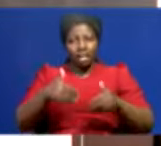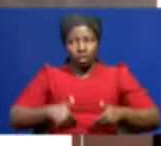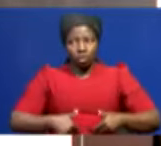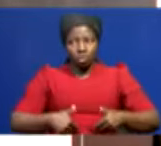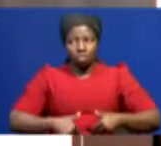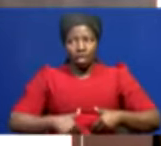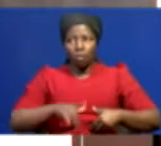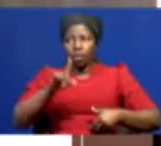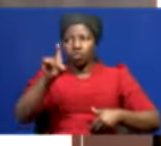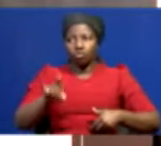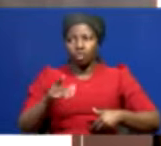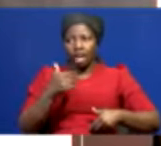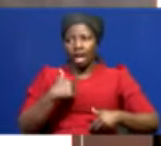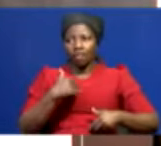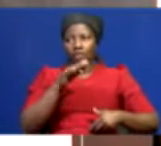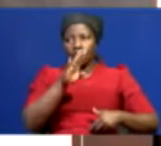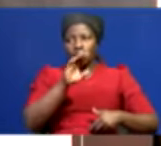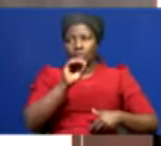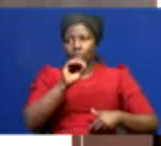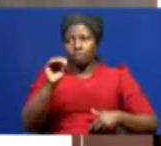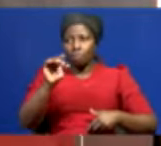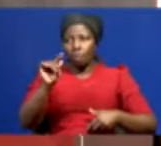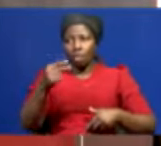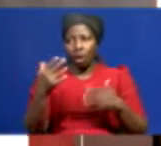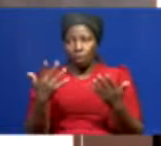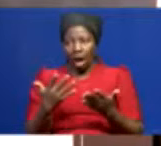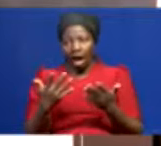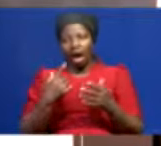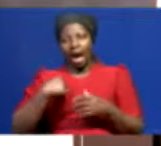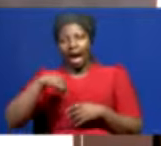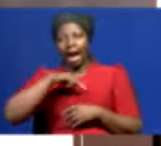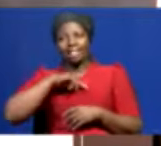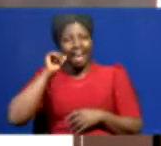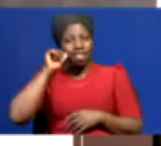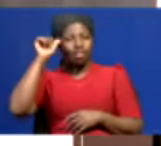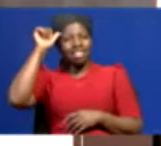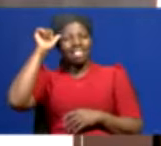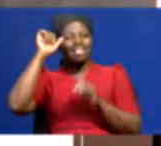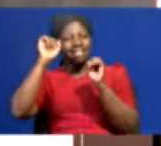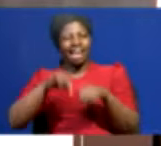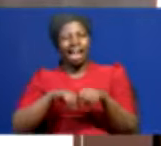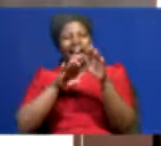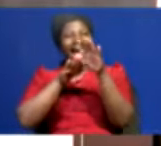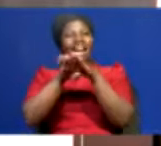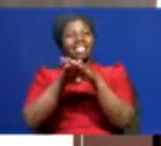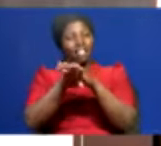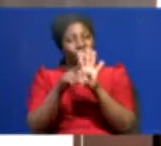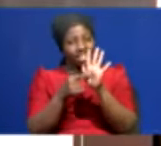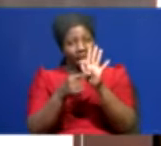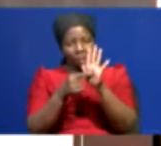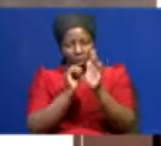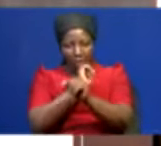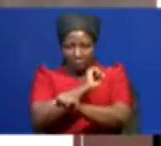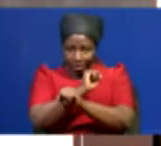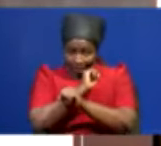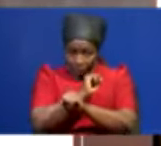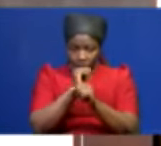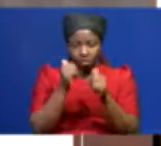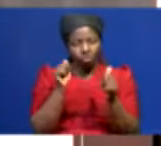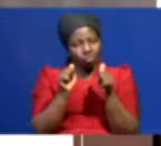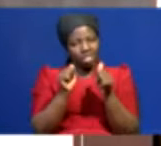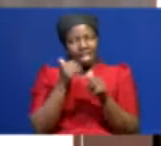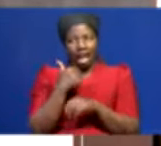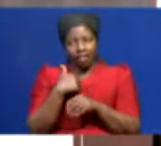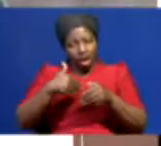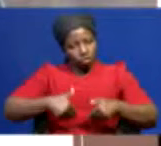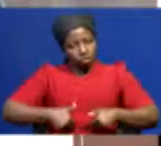booth yenye as adolescents tunaweza access kama ni like protection hivyo yenye iko na youth